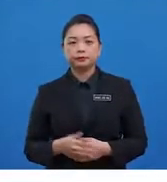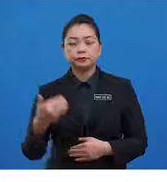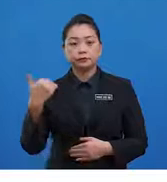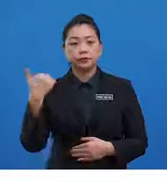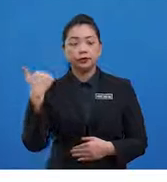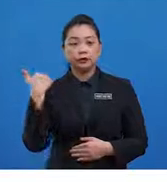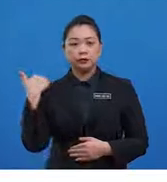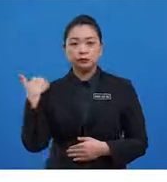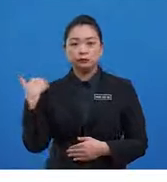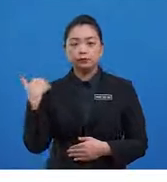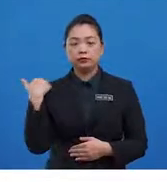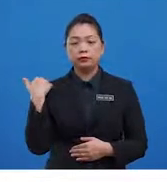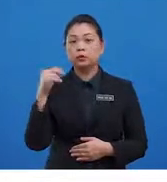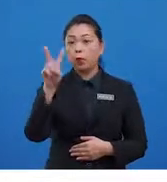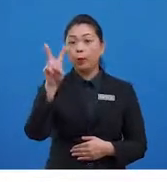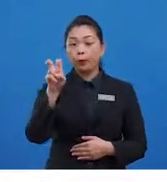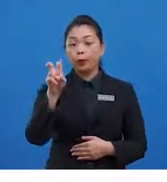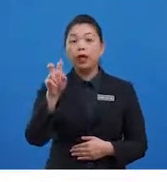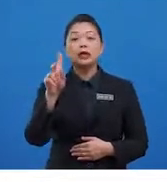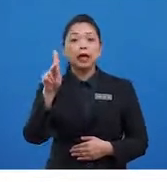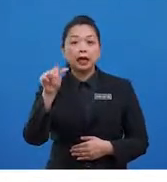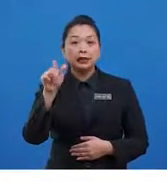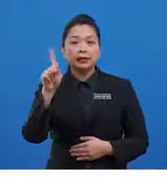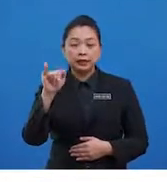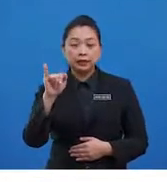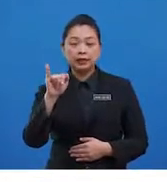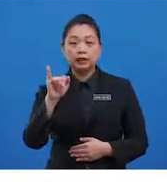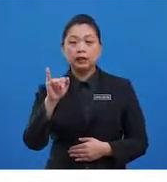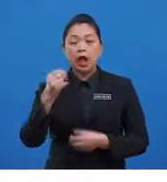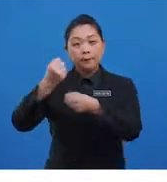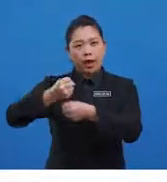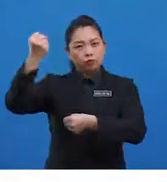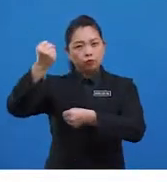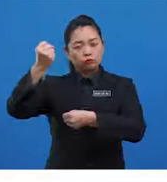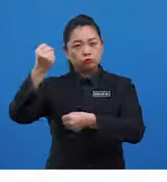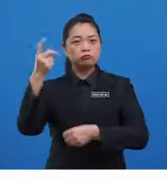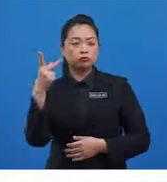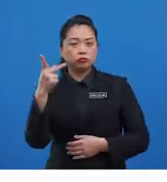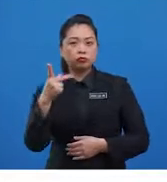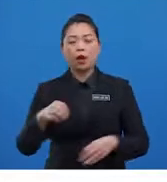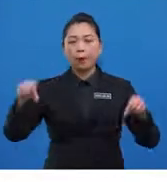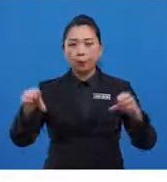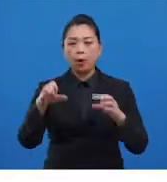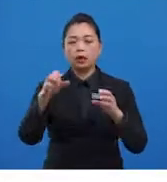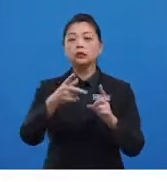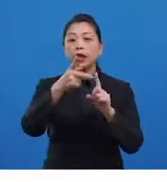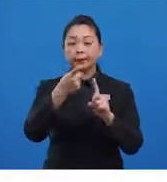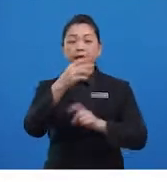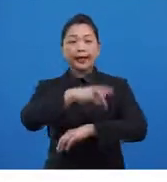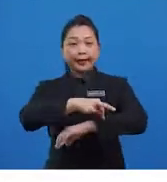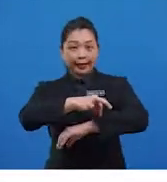Terdapat 20 kaki payung ubu-ubu kuning yang diperbuat daripada kain